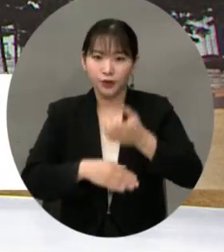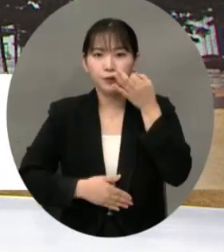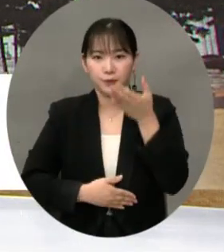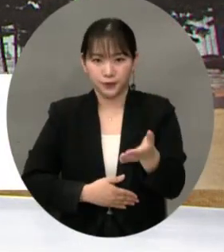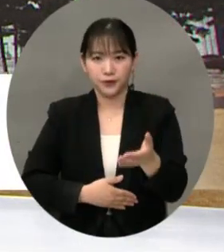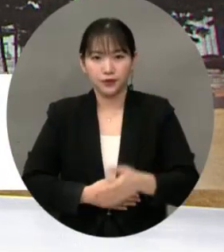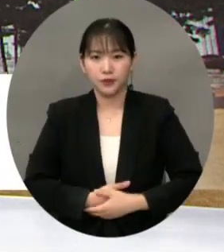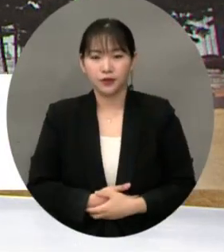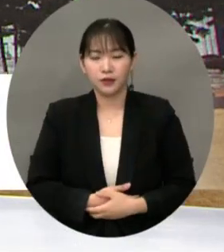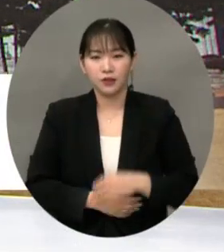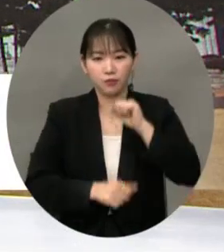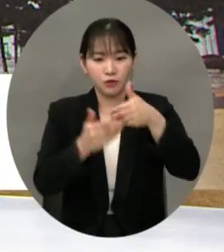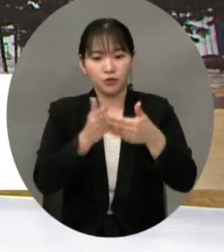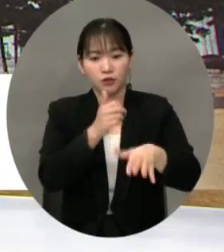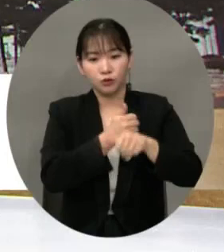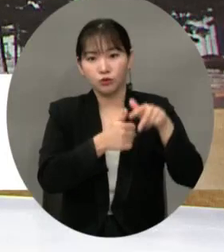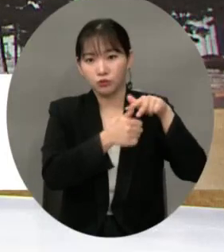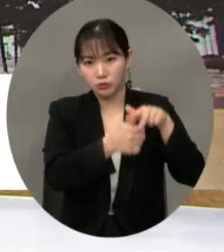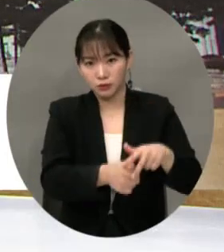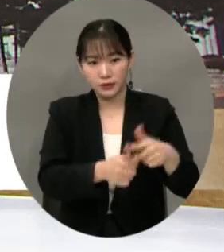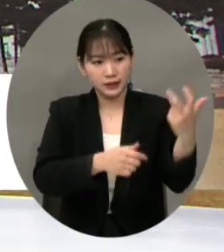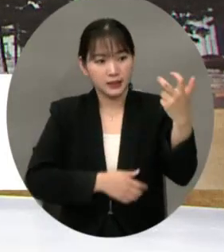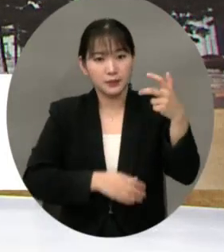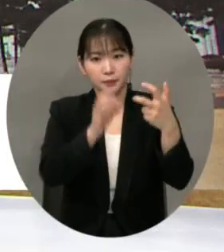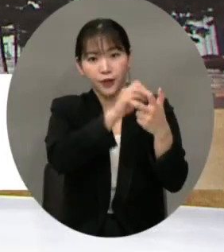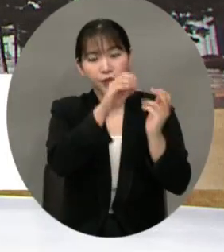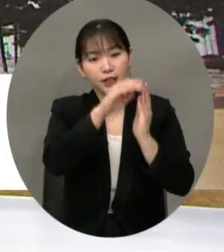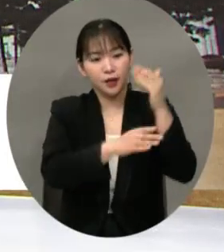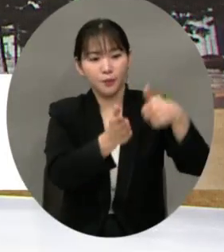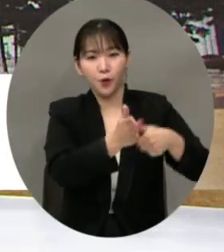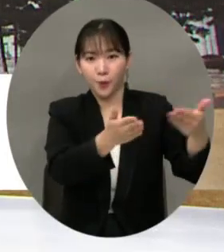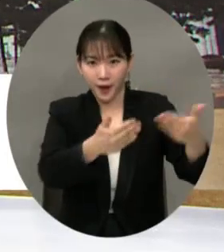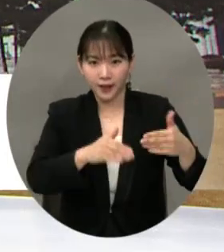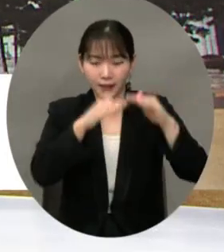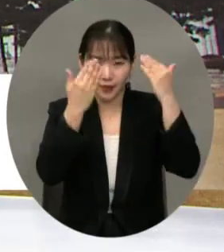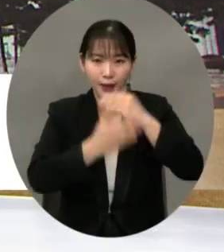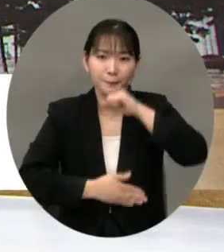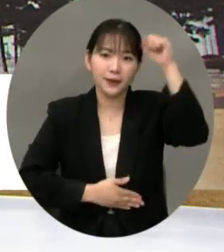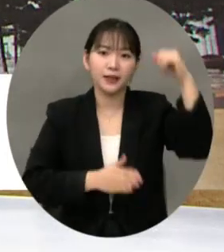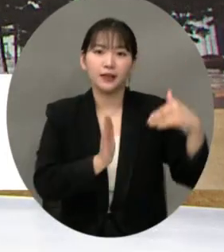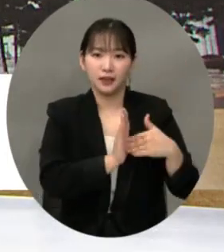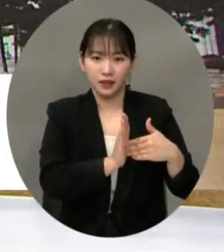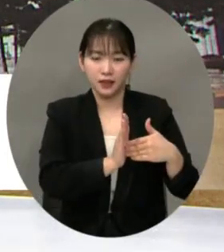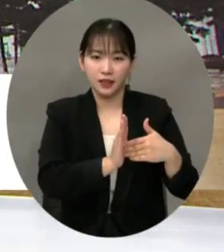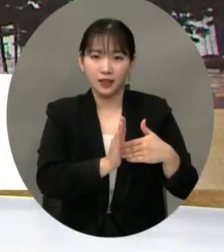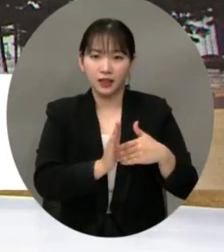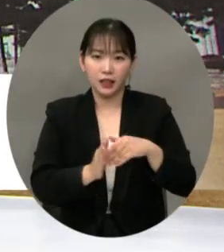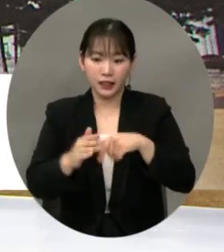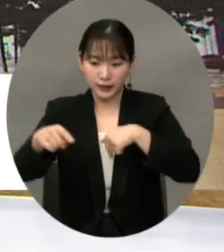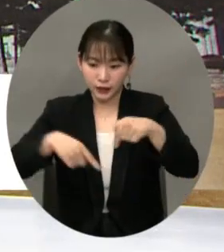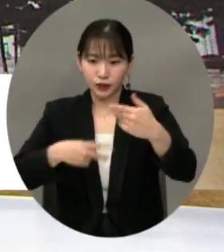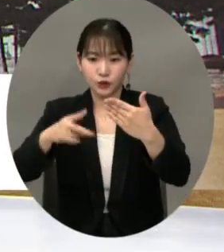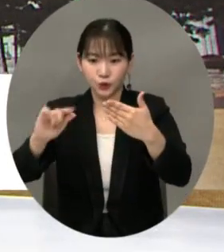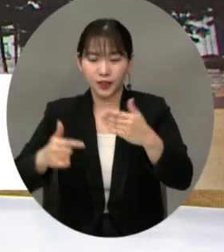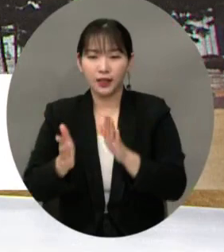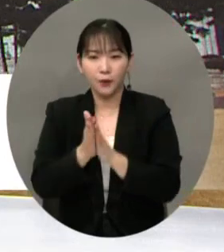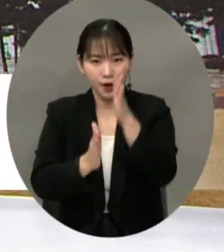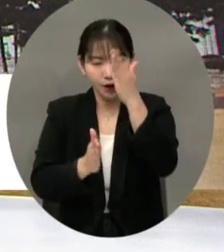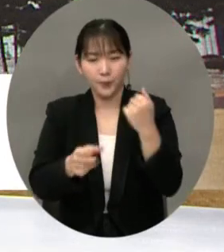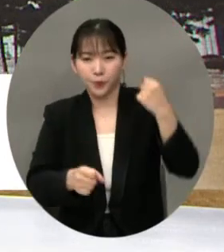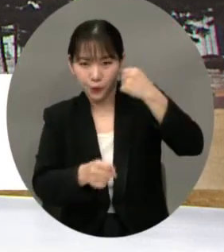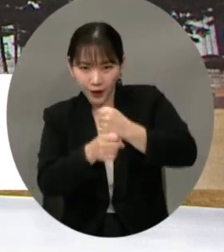반영됐습니다. 민주당 소속 후보들이 70%를 넘는 득표율로 전원 당선됐고 정치 구단의 화려한